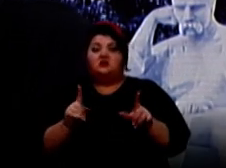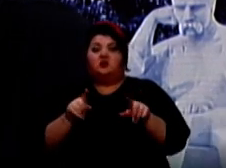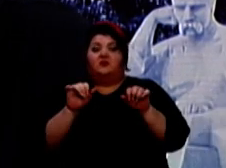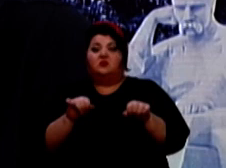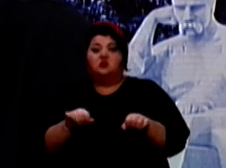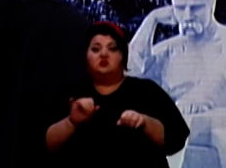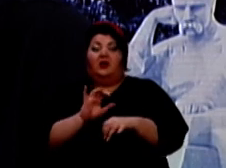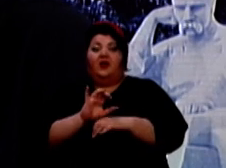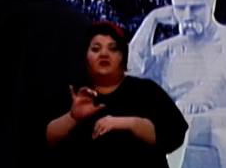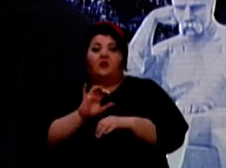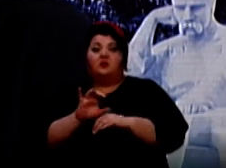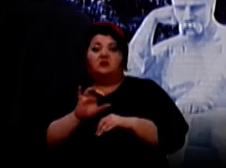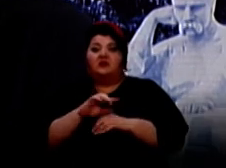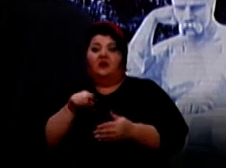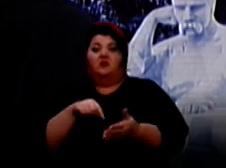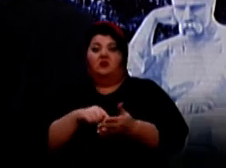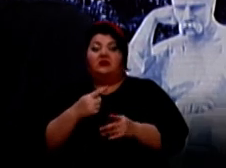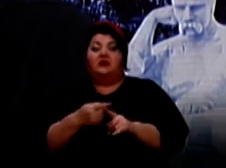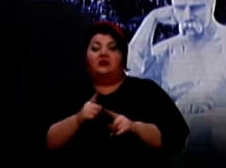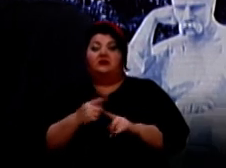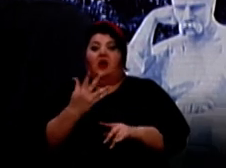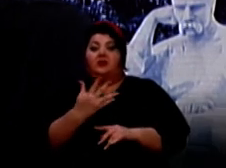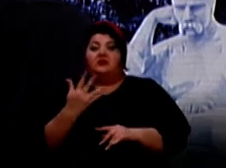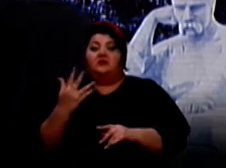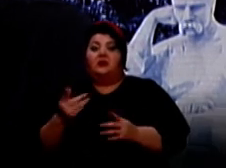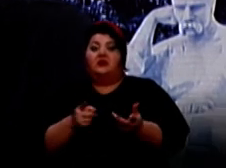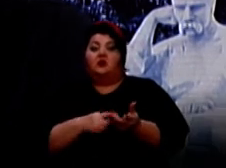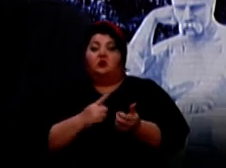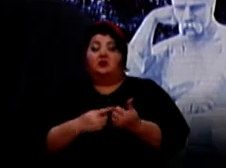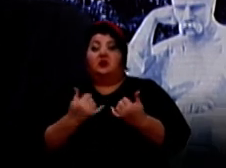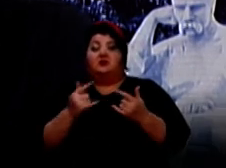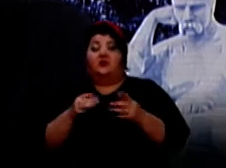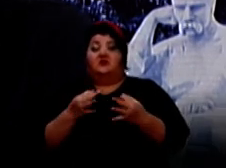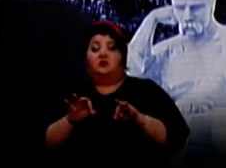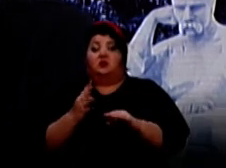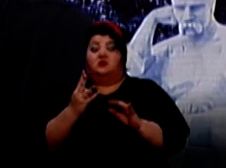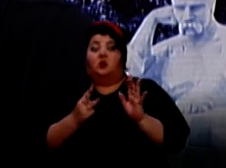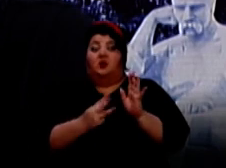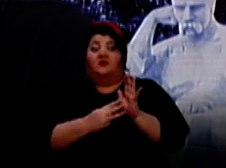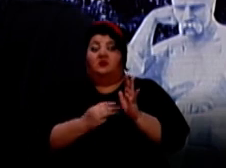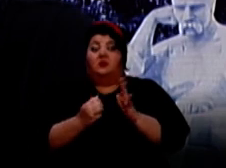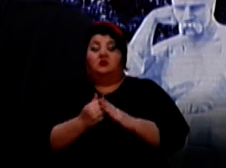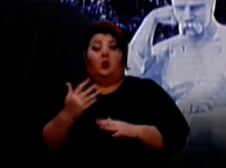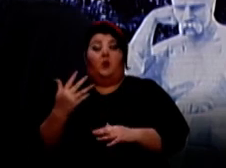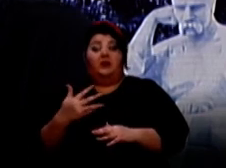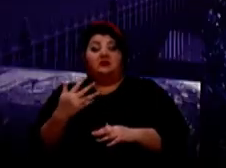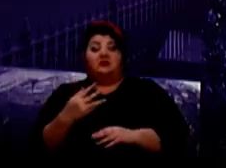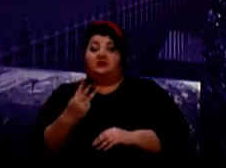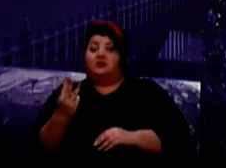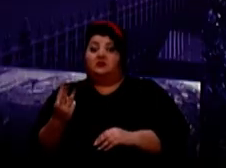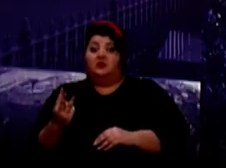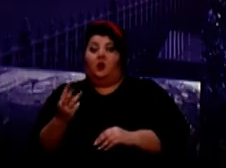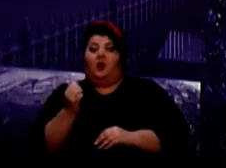зможуть випустити в місто, це 55 одиниць. Зараз вони випускають від 48 до 53. 48. А